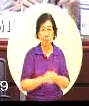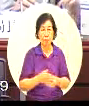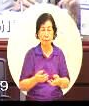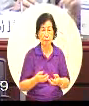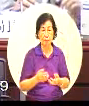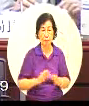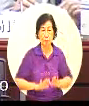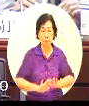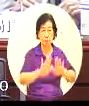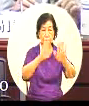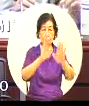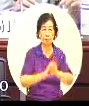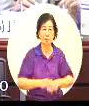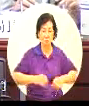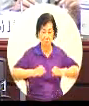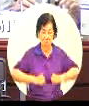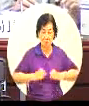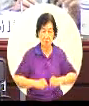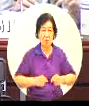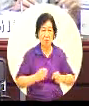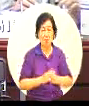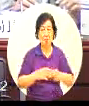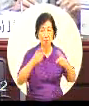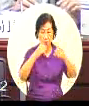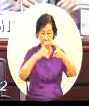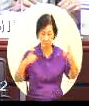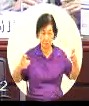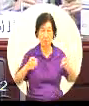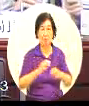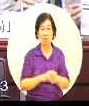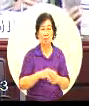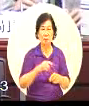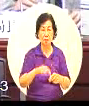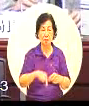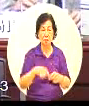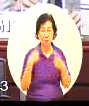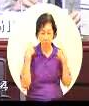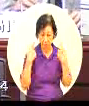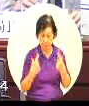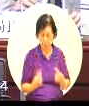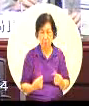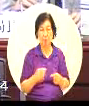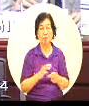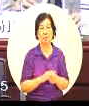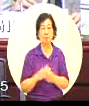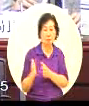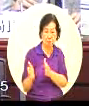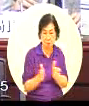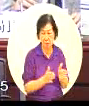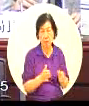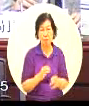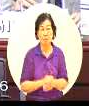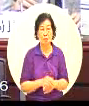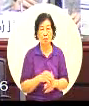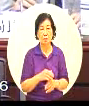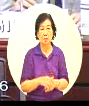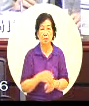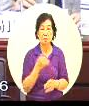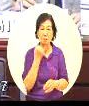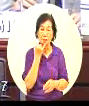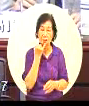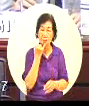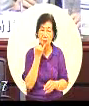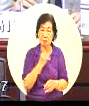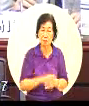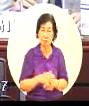为一个健康的城市，朝着这部分的研拟啊，因这个研拟也能够把具体的这